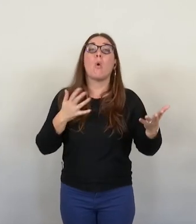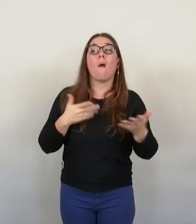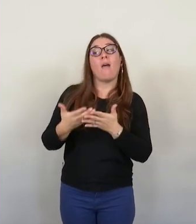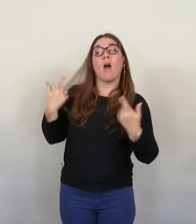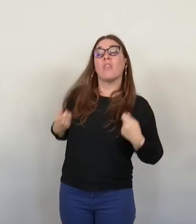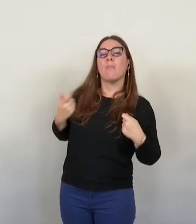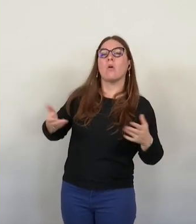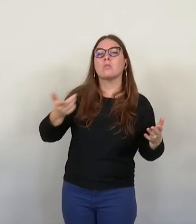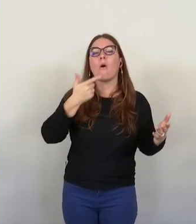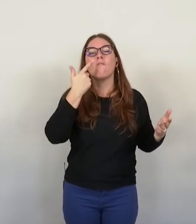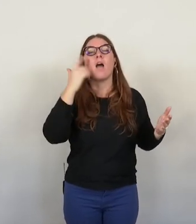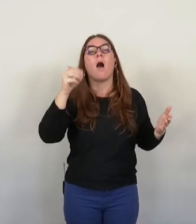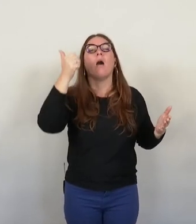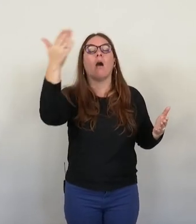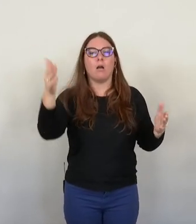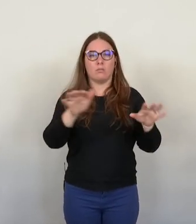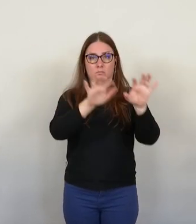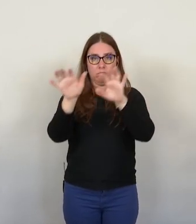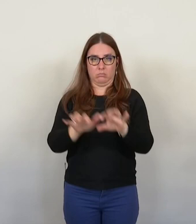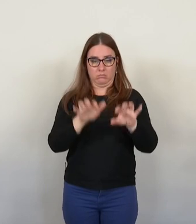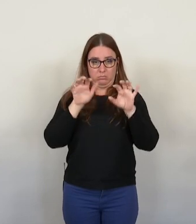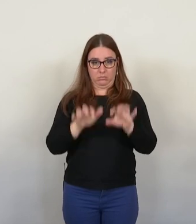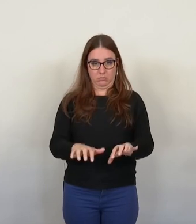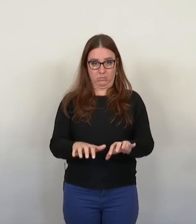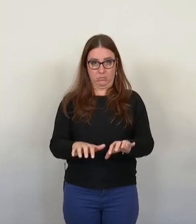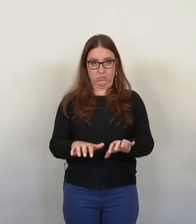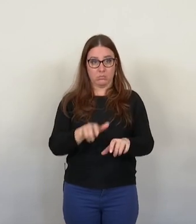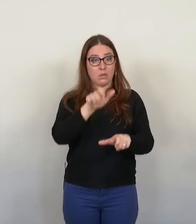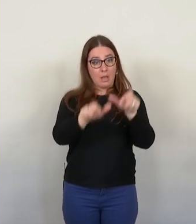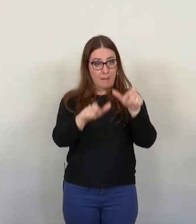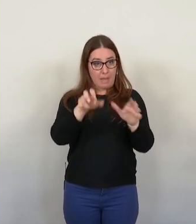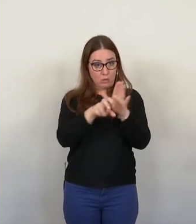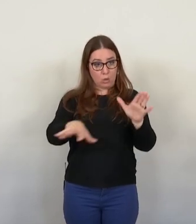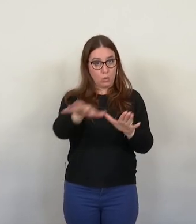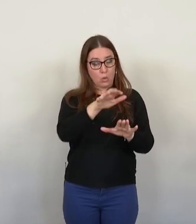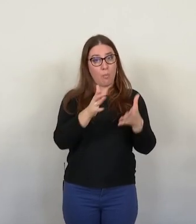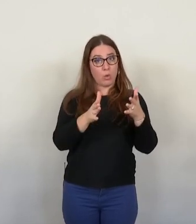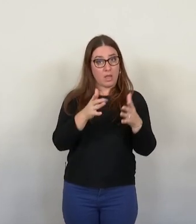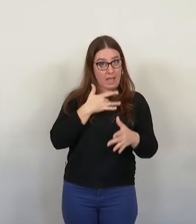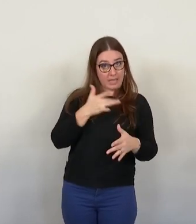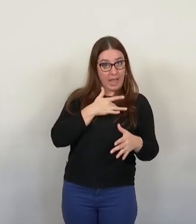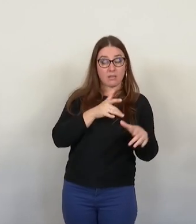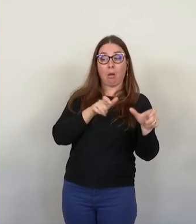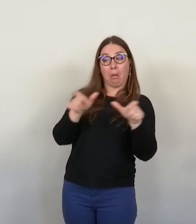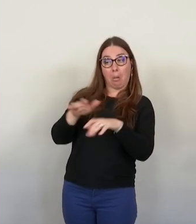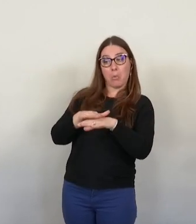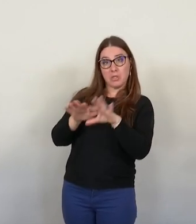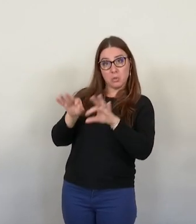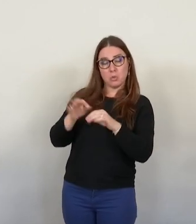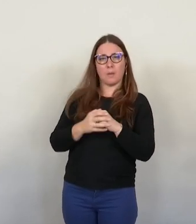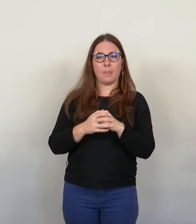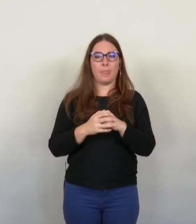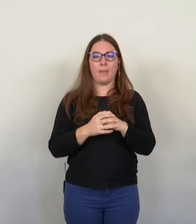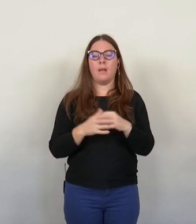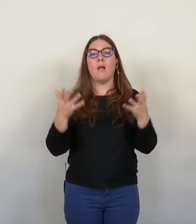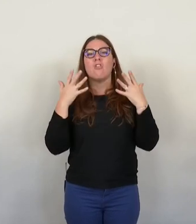dépenses c'est une grande interrogation si les Grenoblois s'en intéressent ils pourront juger votre politique les charges de centralité quand la